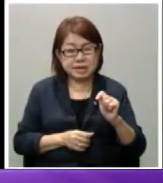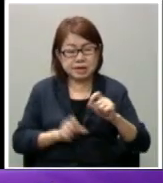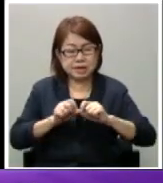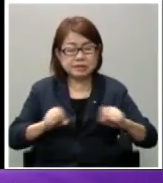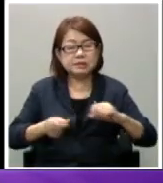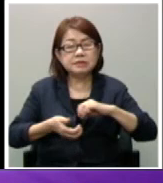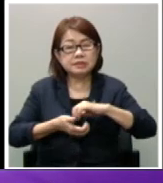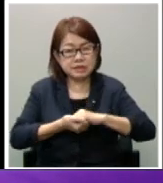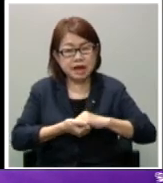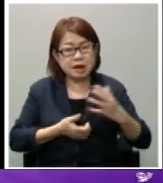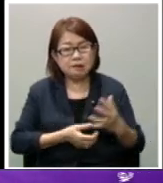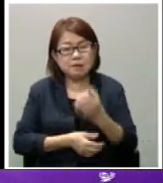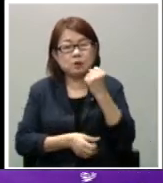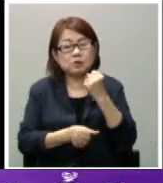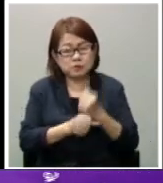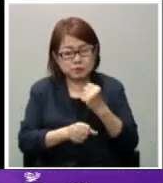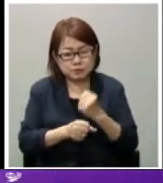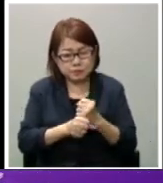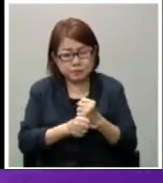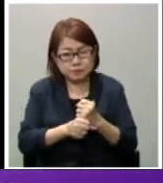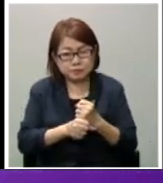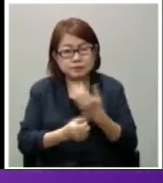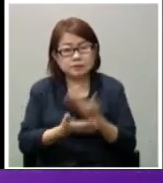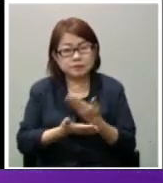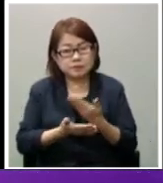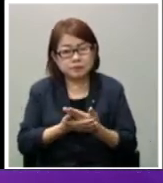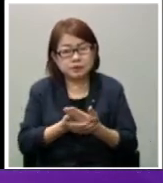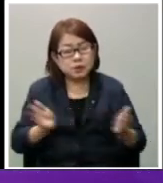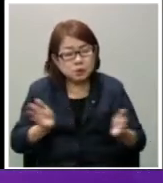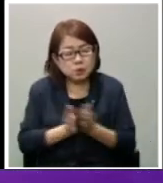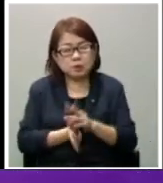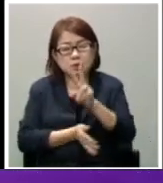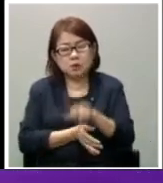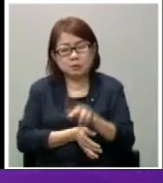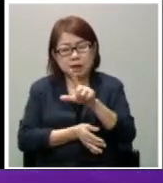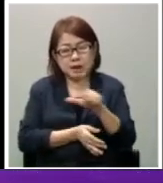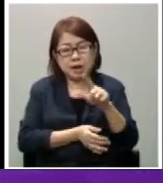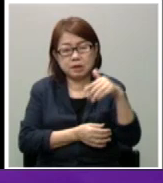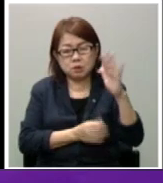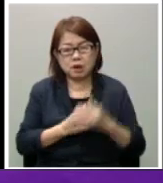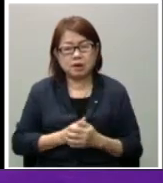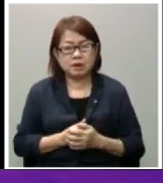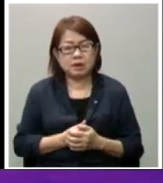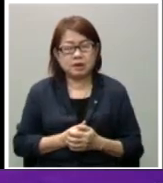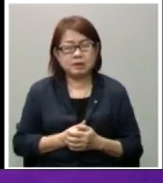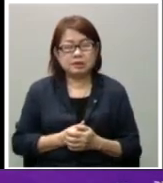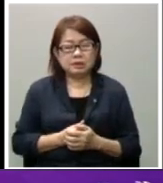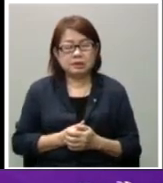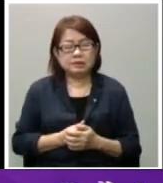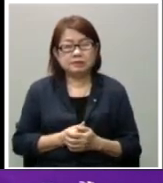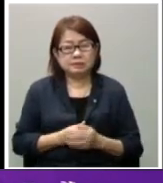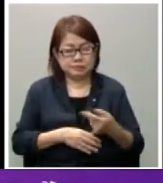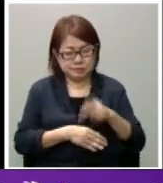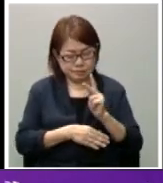ทางสัญญานี้ครับ 2,000 กว่าล้านนะครับคำว่ามาดามผมขออนุญาตแบงค์ไว้ก่อนครับทีนี้ท่านประธานครับผ